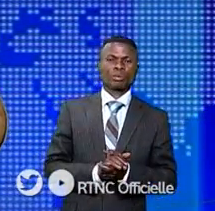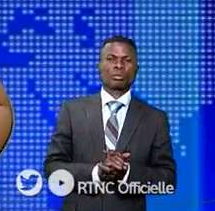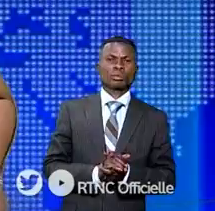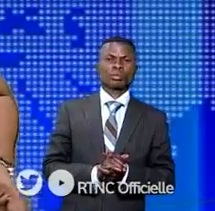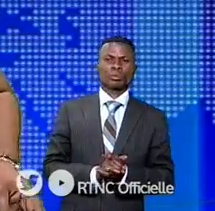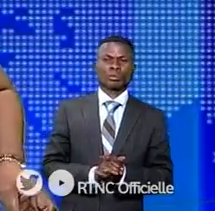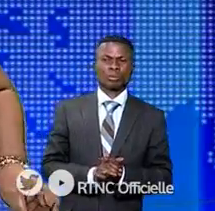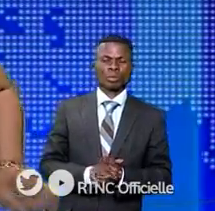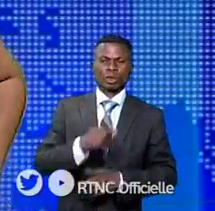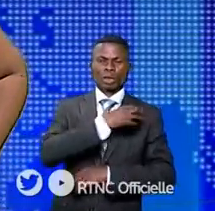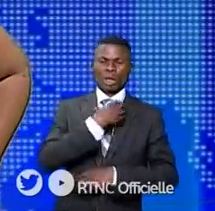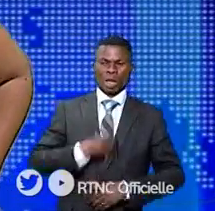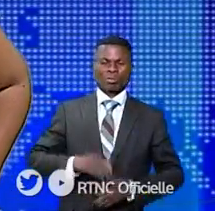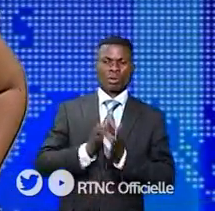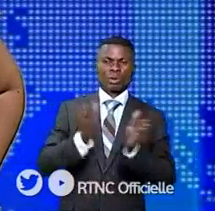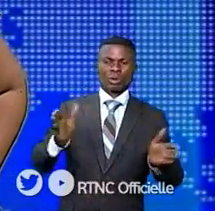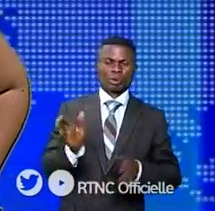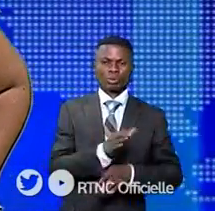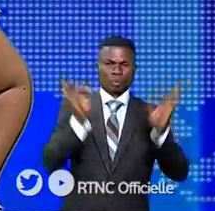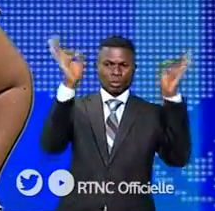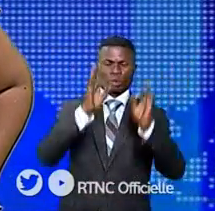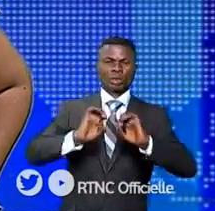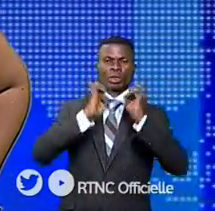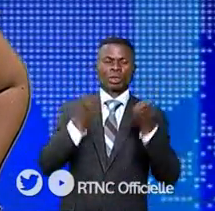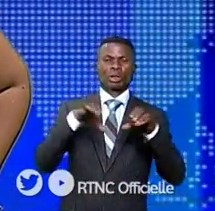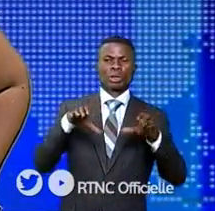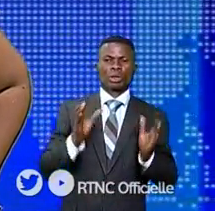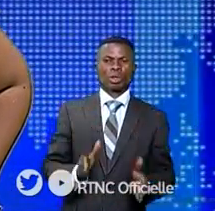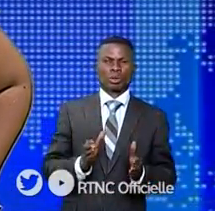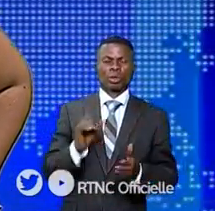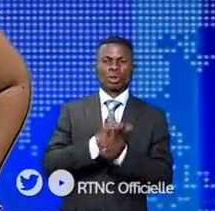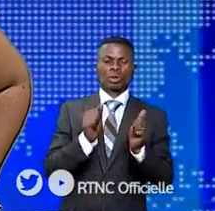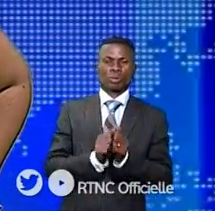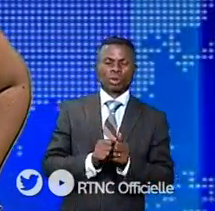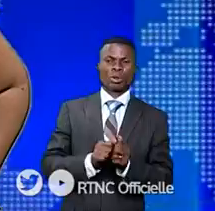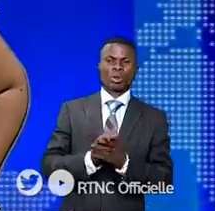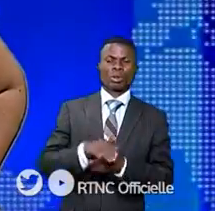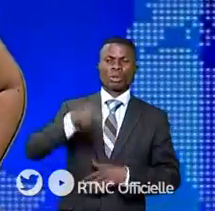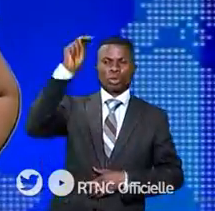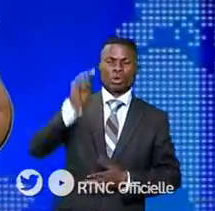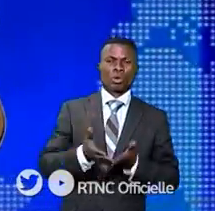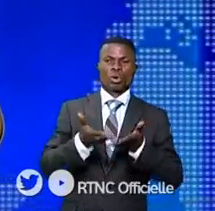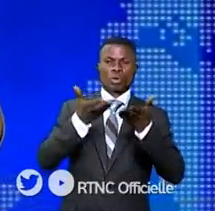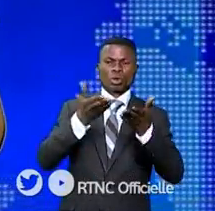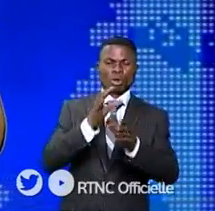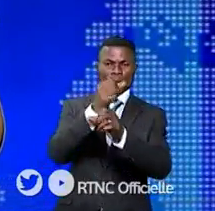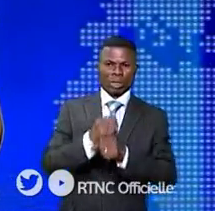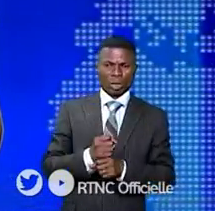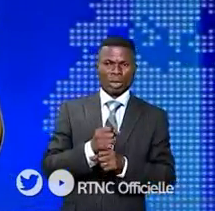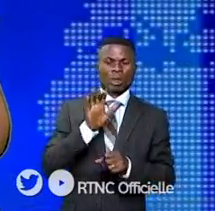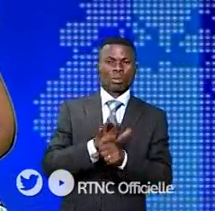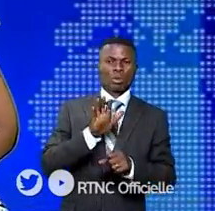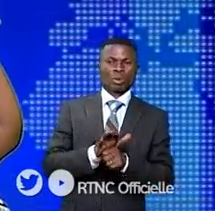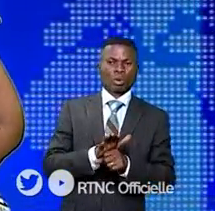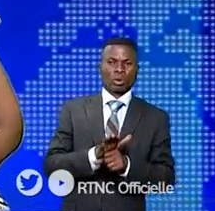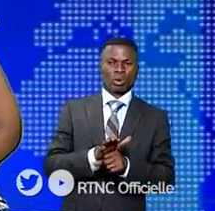Lembo-Cécile, avocat général. Et la Fédération des entreprises du Congo, secteur Butembo, dans le Nord Kivu, vient de recevoir un nombre